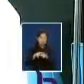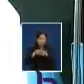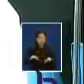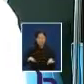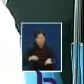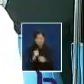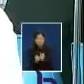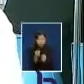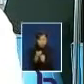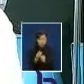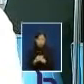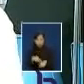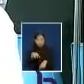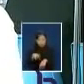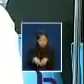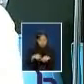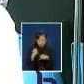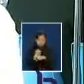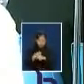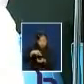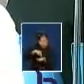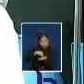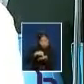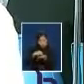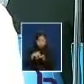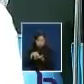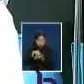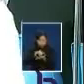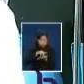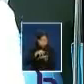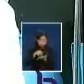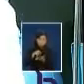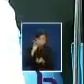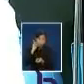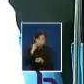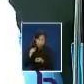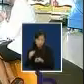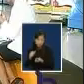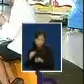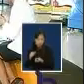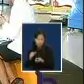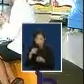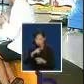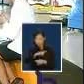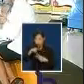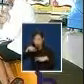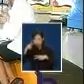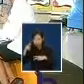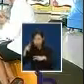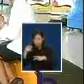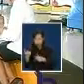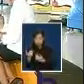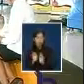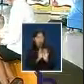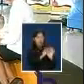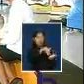ณพ่อกับแม่โรงพยาบาลเด็กที่แล้วเจอที่เดินไปฝากเลี้ยงเนี่ยนะคะบางทีเด็กหกก็ล้มไปเนี่ยเขาไม่ได้บอกเราเนี่ยแล้วเด็กก็เกิดปัญห